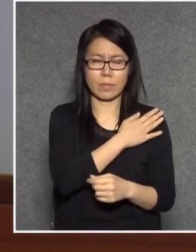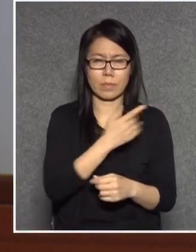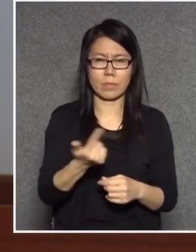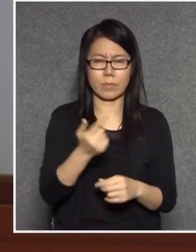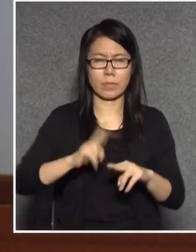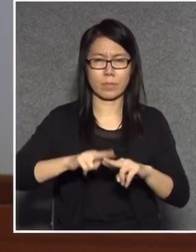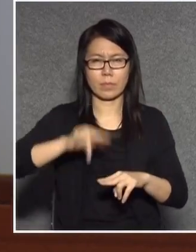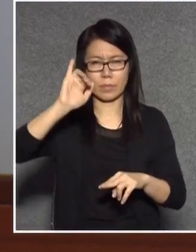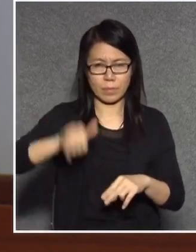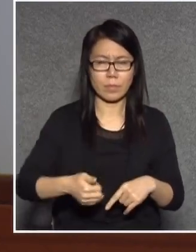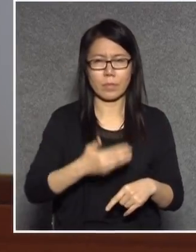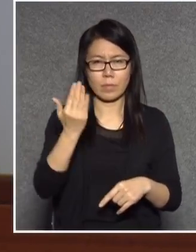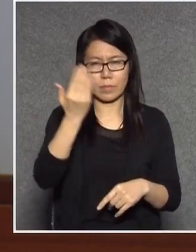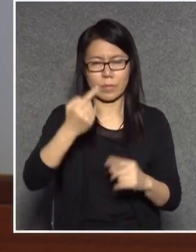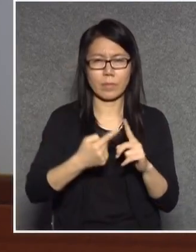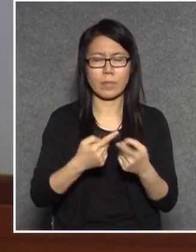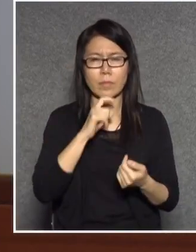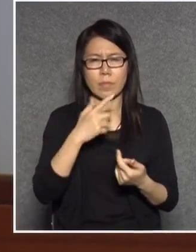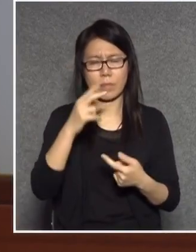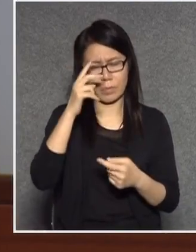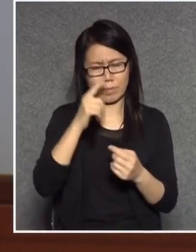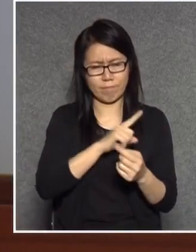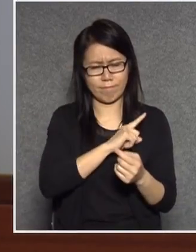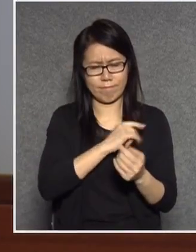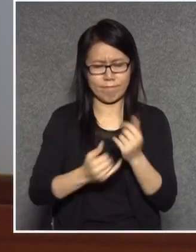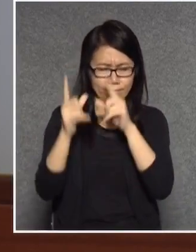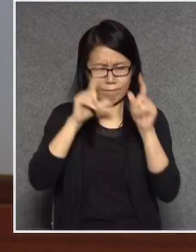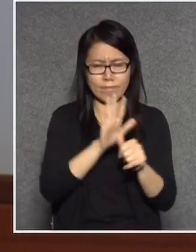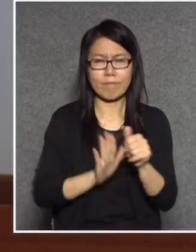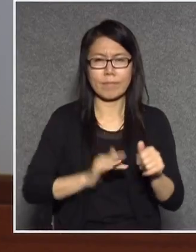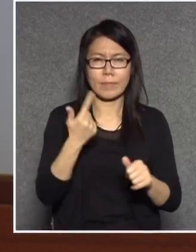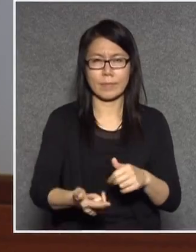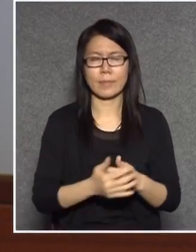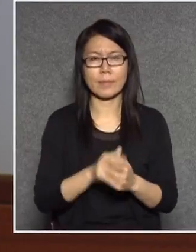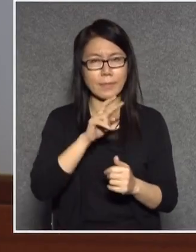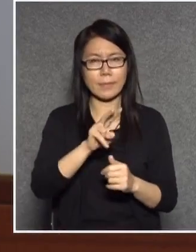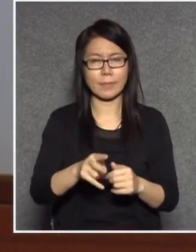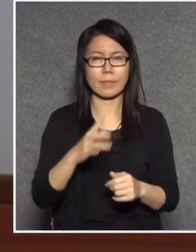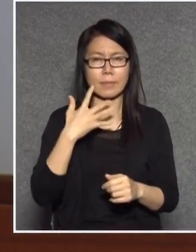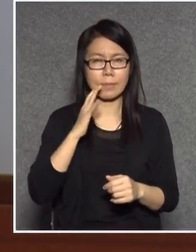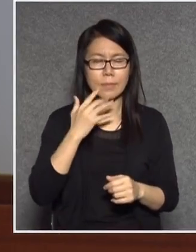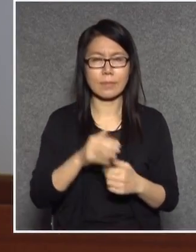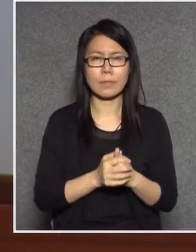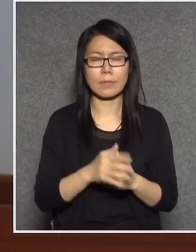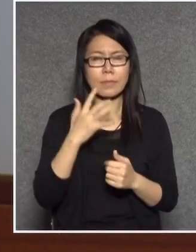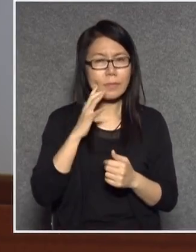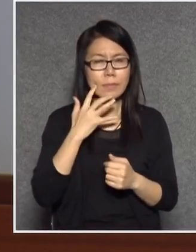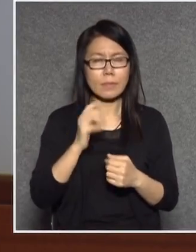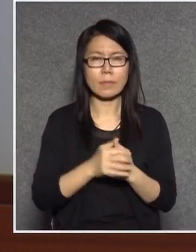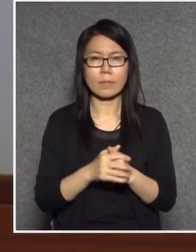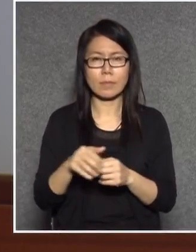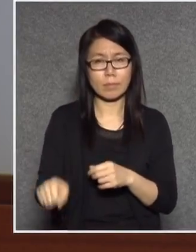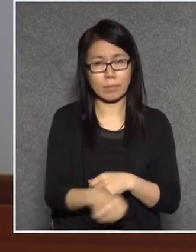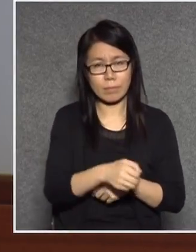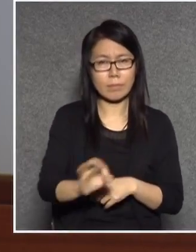客，令到自己日常生活都受到影響。我們看一看澳門，澳門沒有拖劫